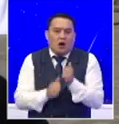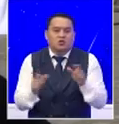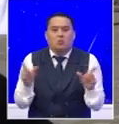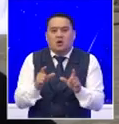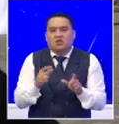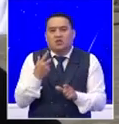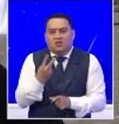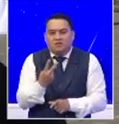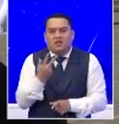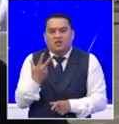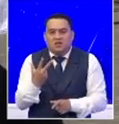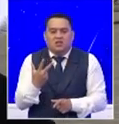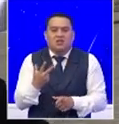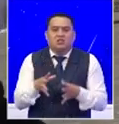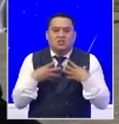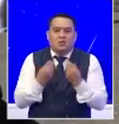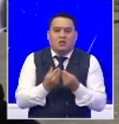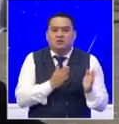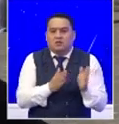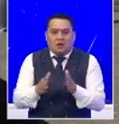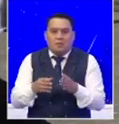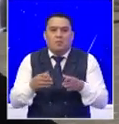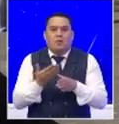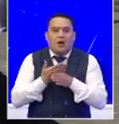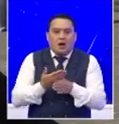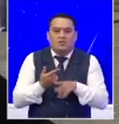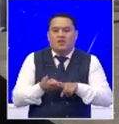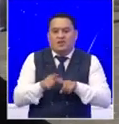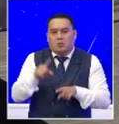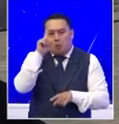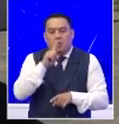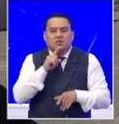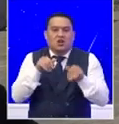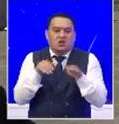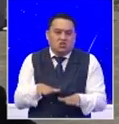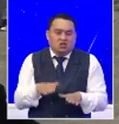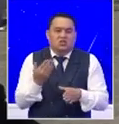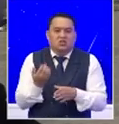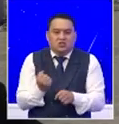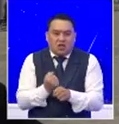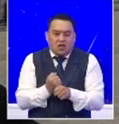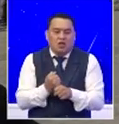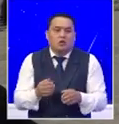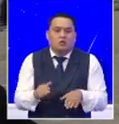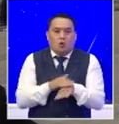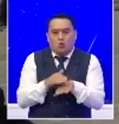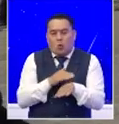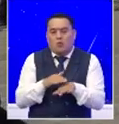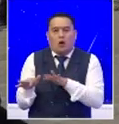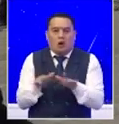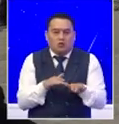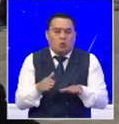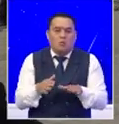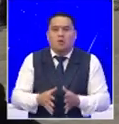2-3 семьи, которые они стабильно помогают. Но именно в этот месяц мы решили вот сделать такую акцию, чтобы